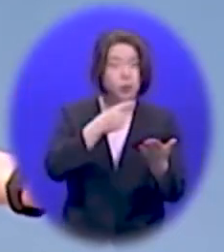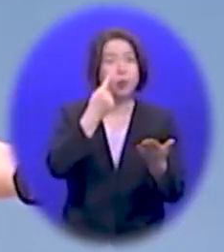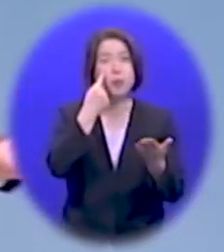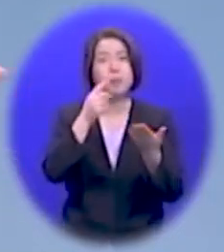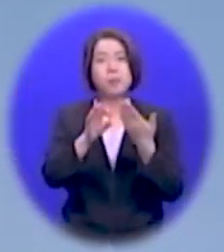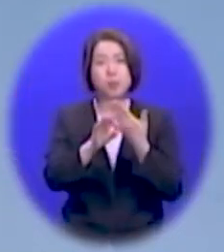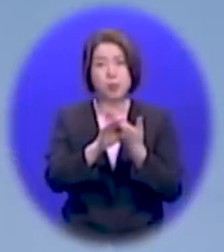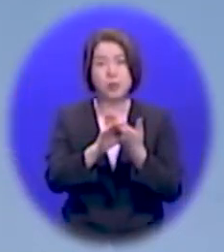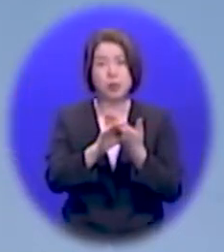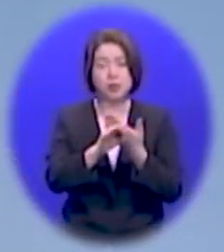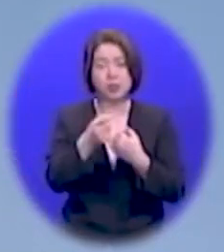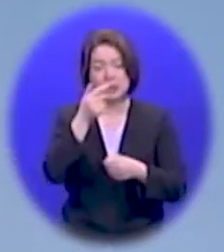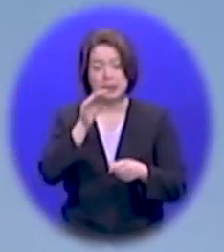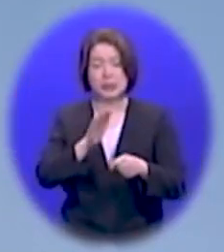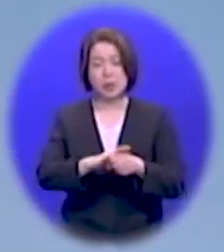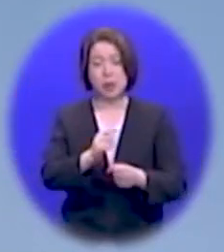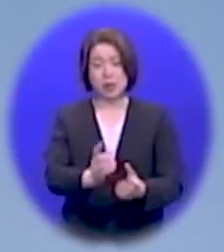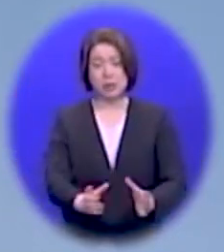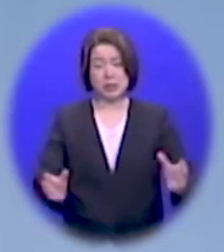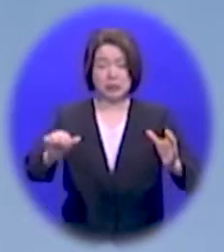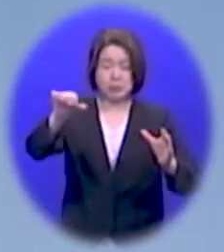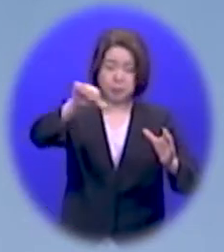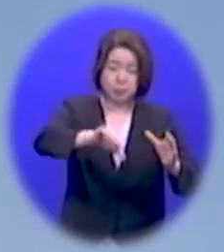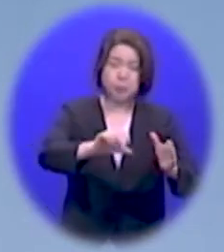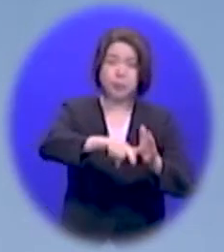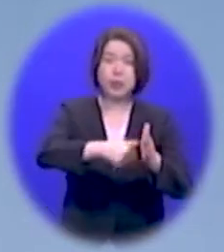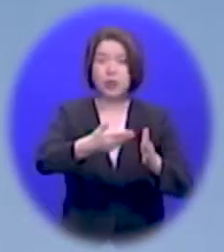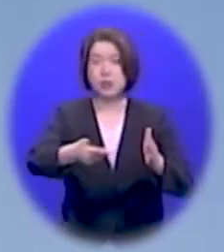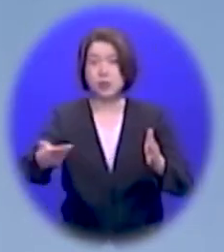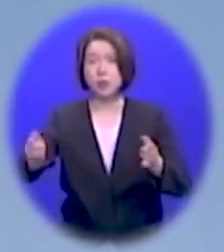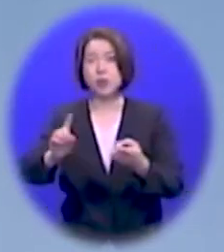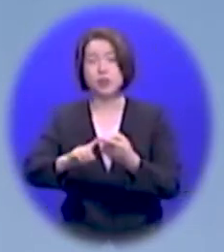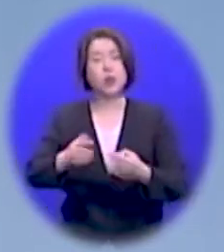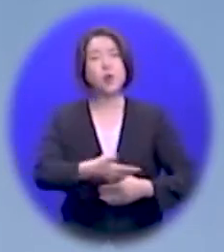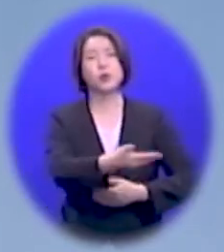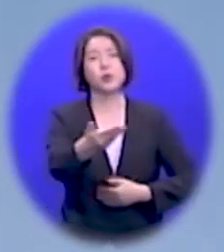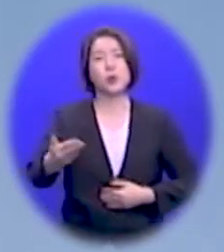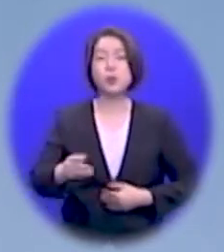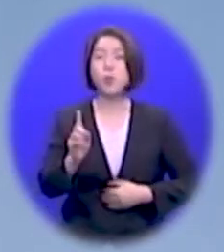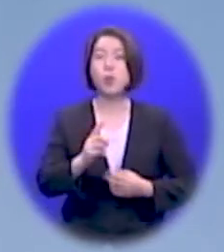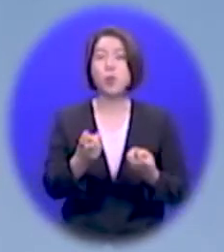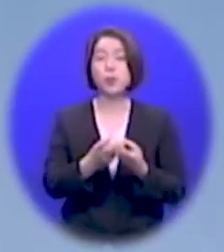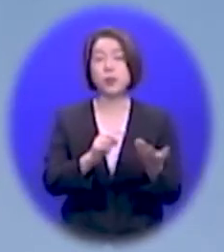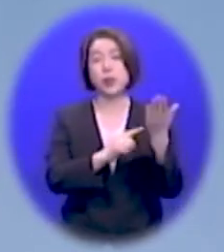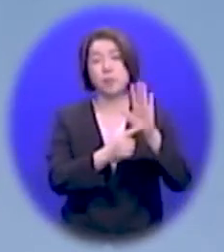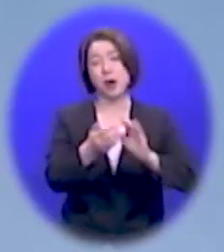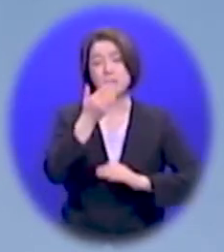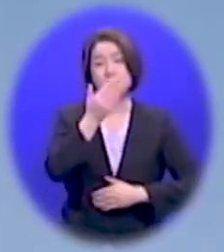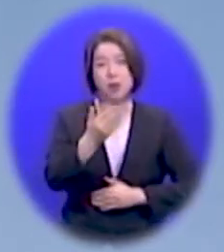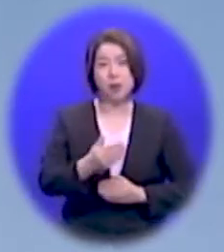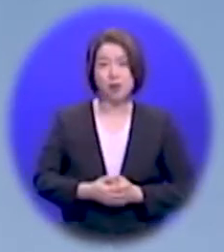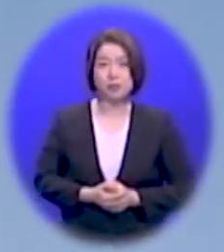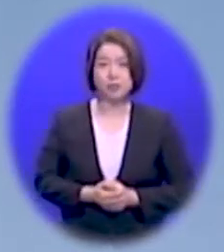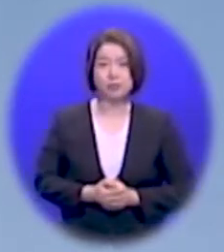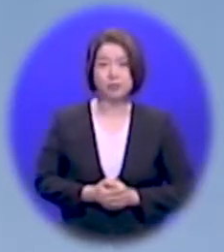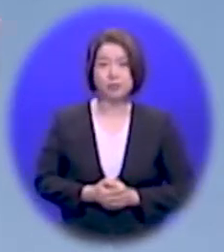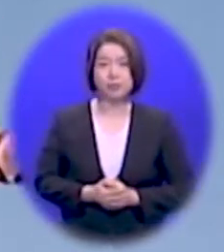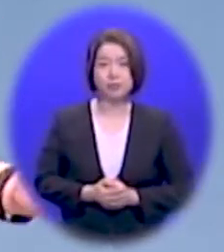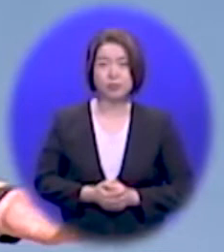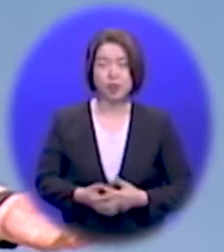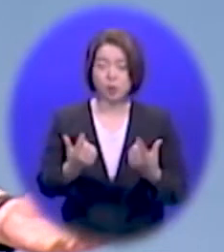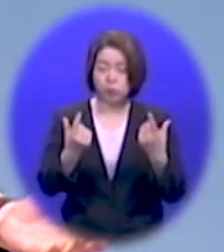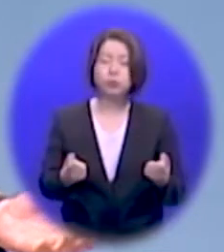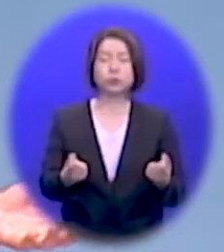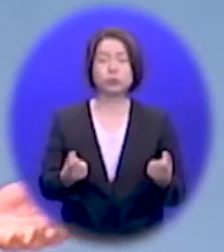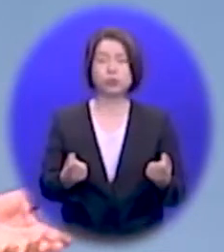그 기가 막힌 운동이 에 빠졌던 그 세월의 대하여 여러분이 어떻게 반응 할까요 혁